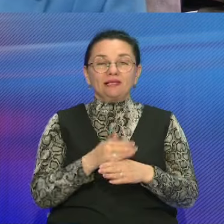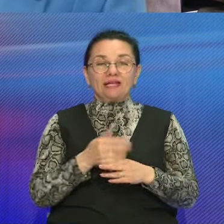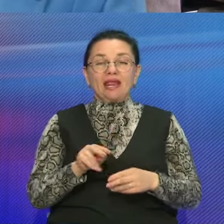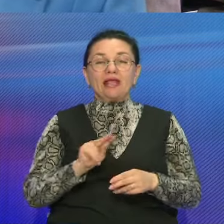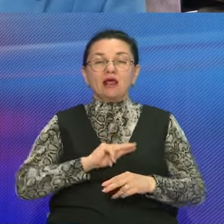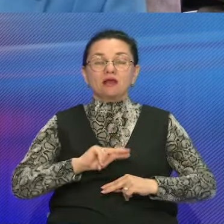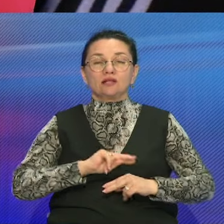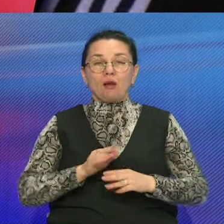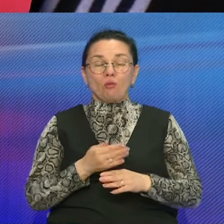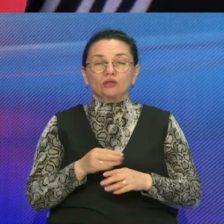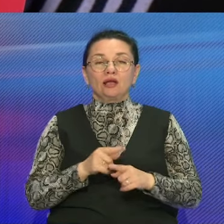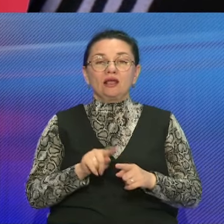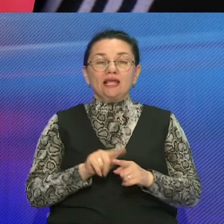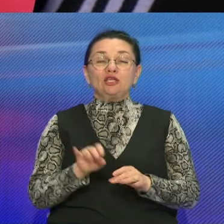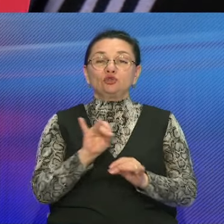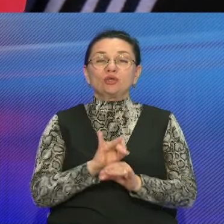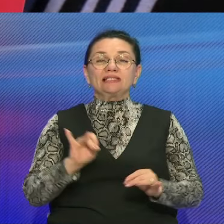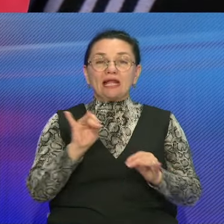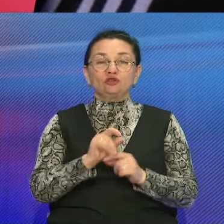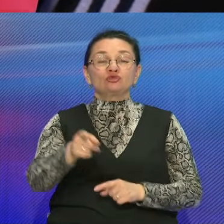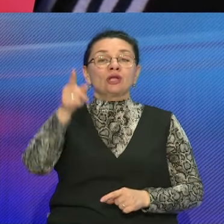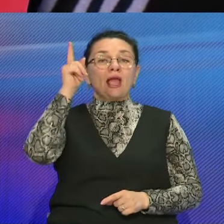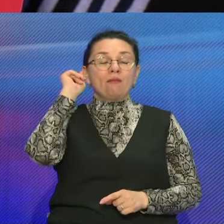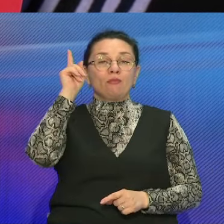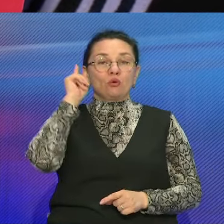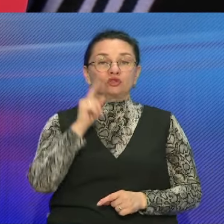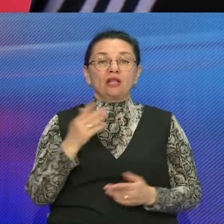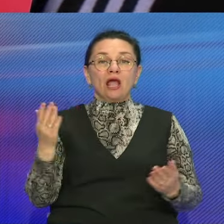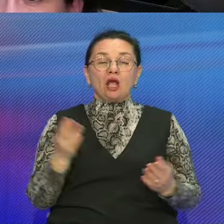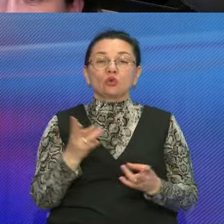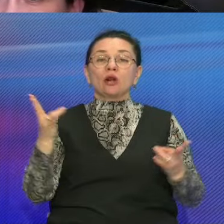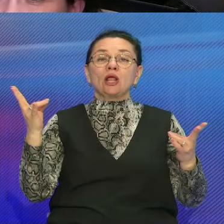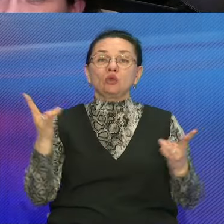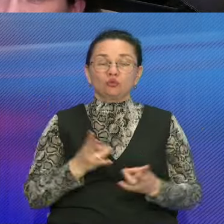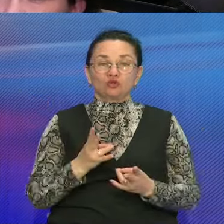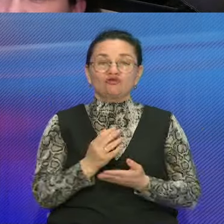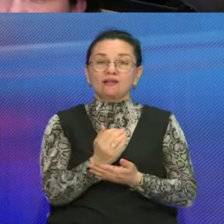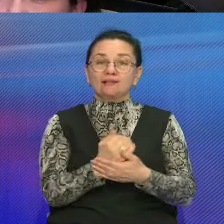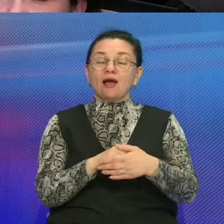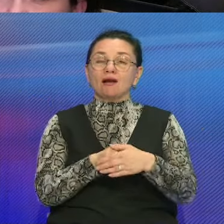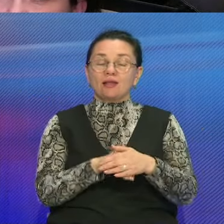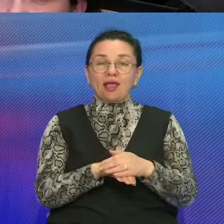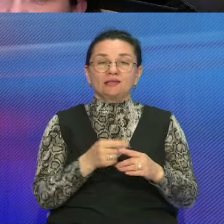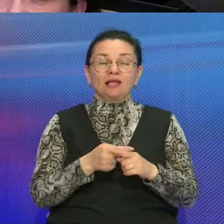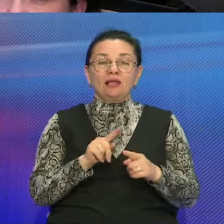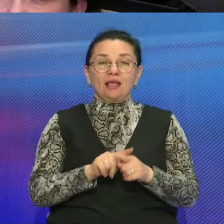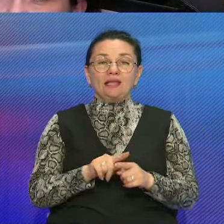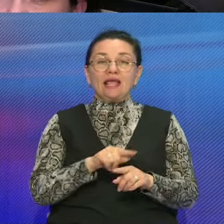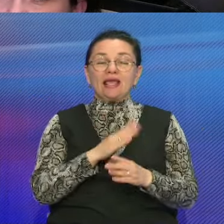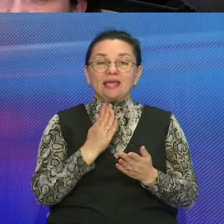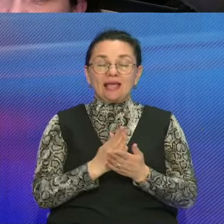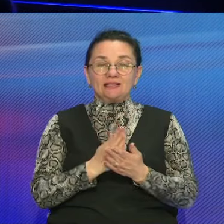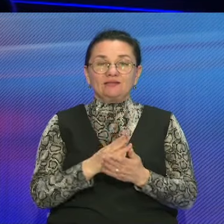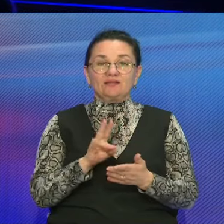життя. А ще історичне минуле, правду об яким необхідно заховати. Особливе гучання гети заклік має сьоліта,